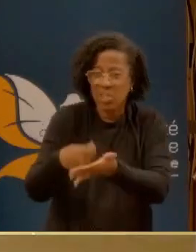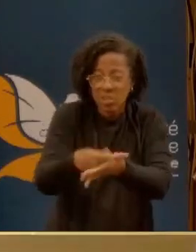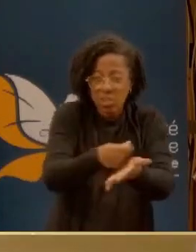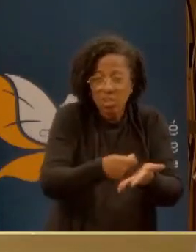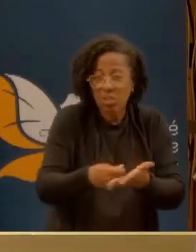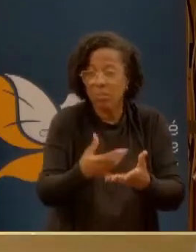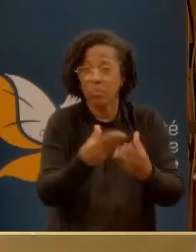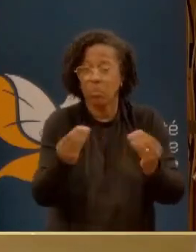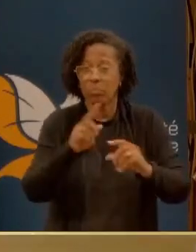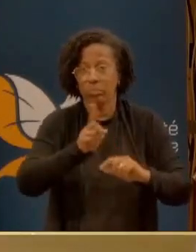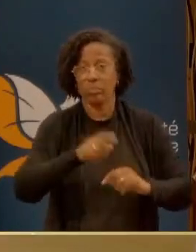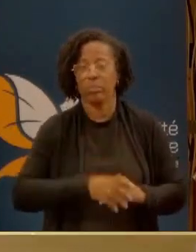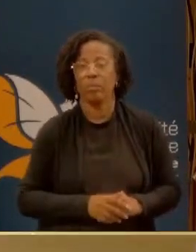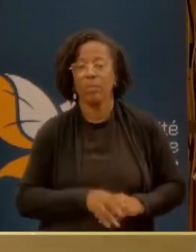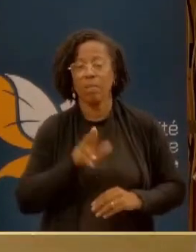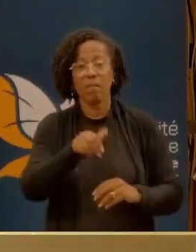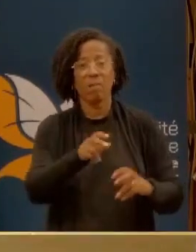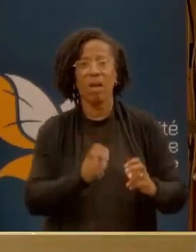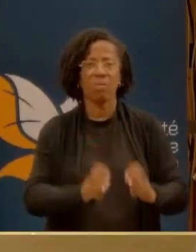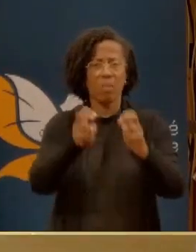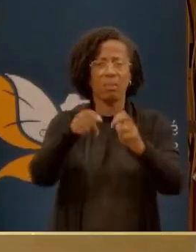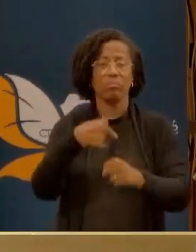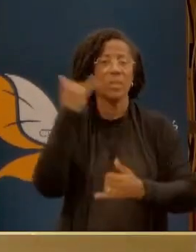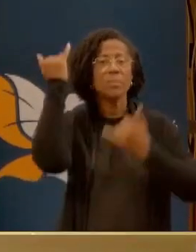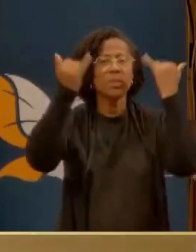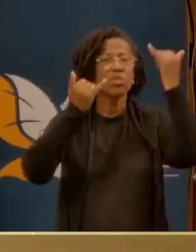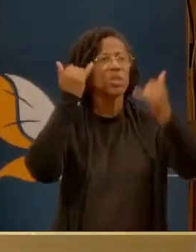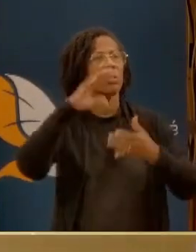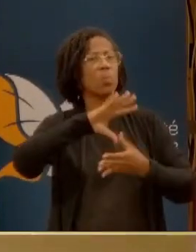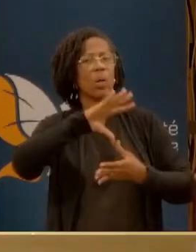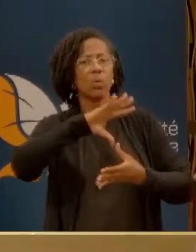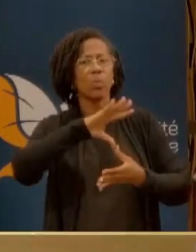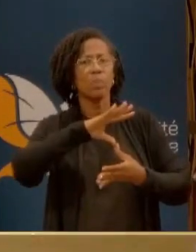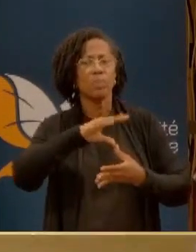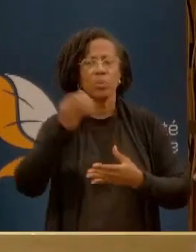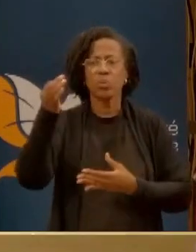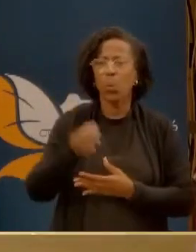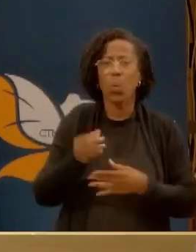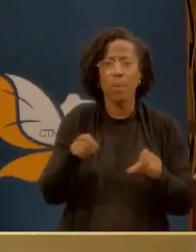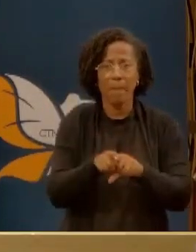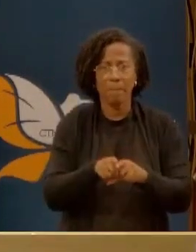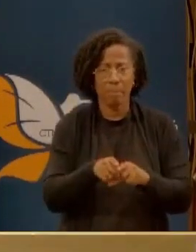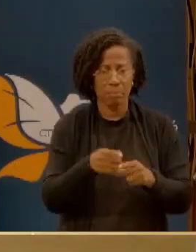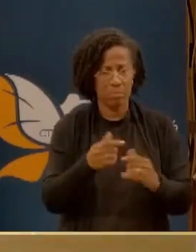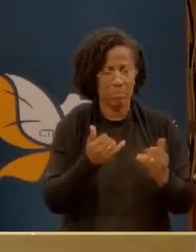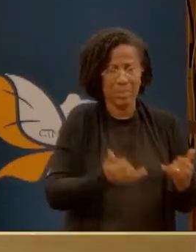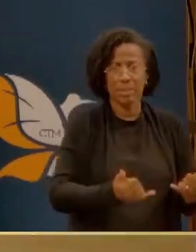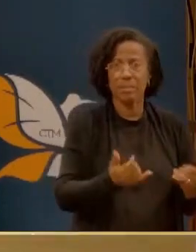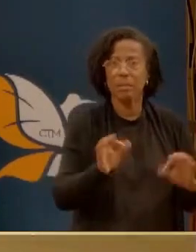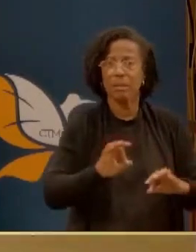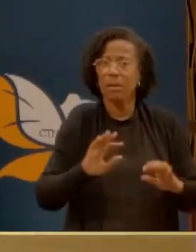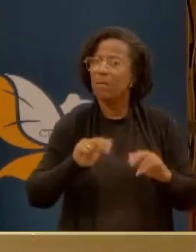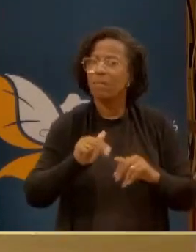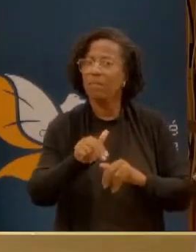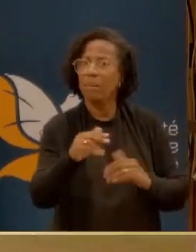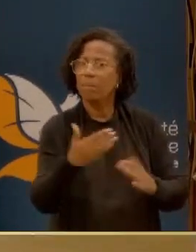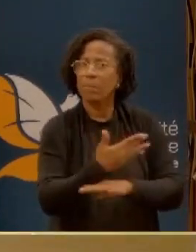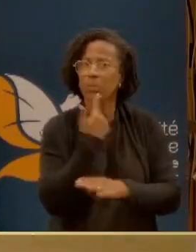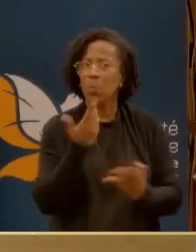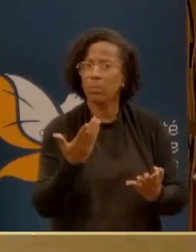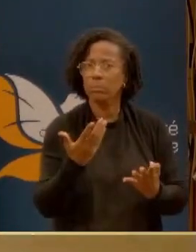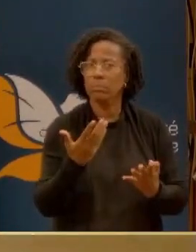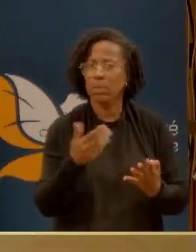augmenter. Imaginez-vous que la Guadeloupe ne met pas le même taux que nous. Qu'est-ce qui va se passer? Mais s'il va se passer ce qui se passait pour le